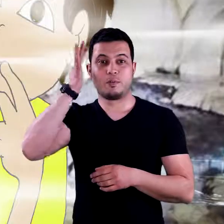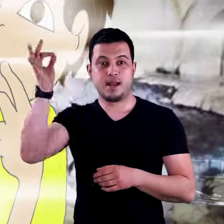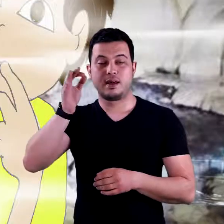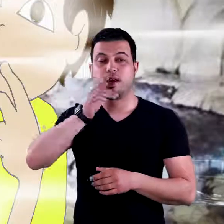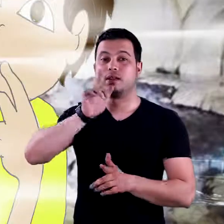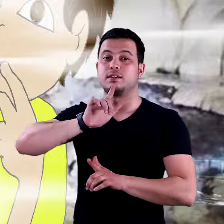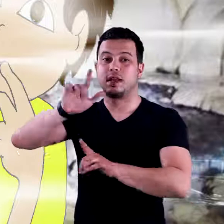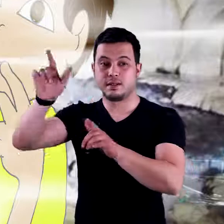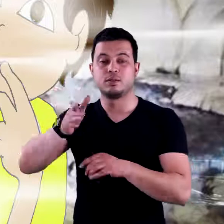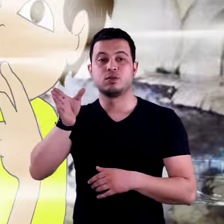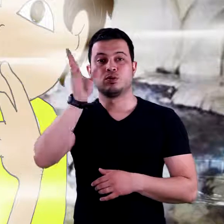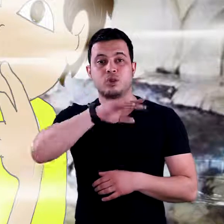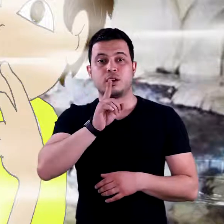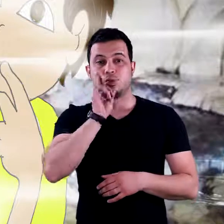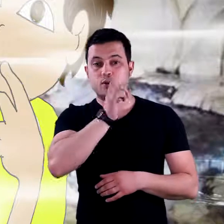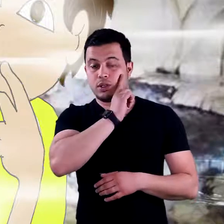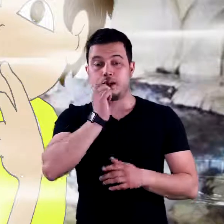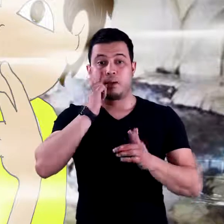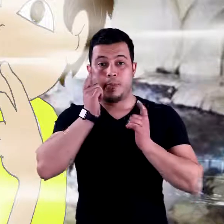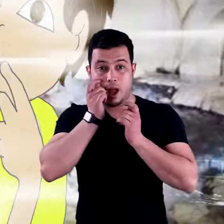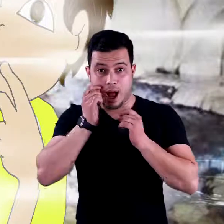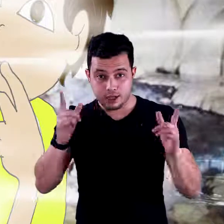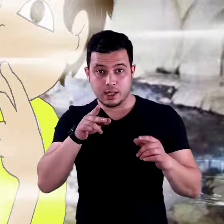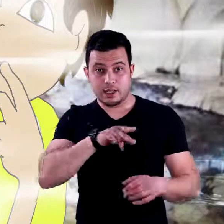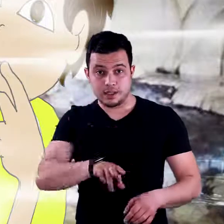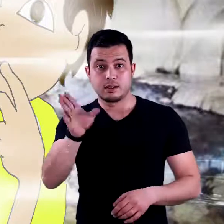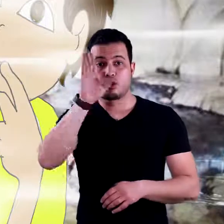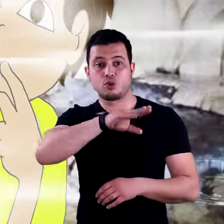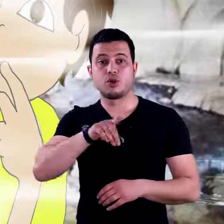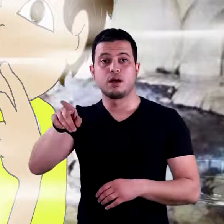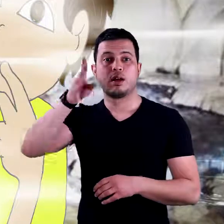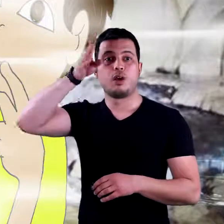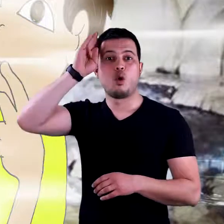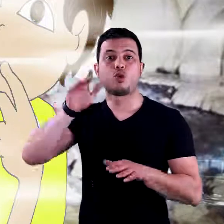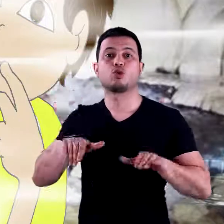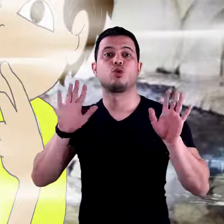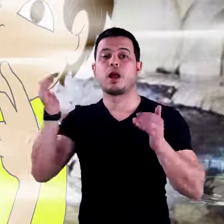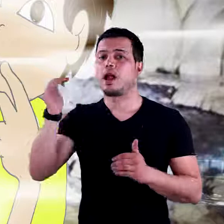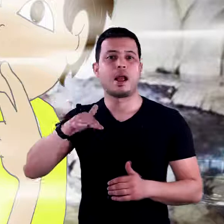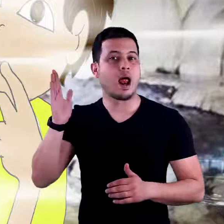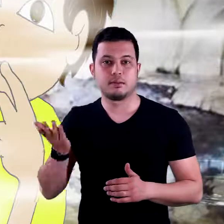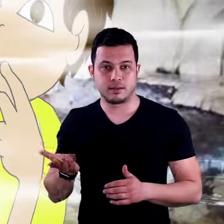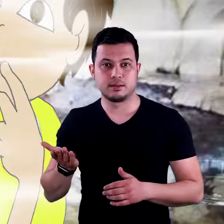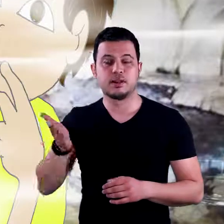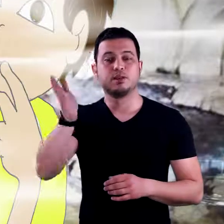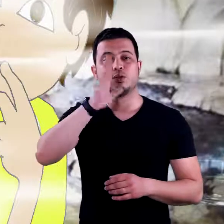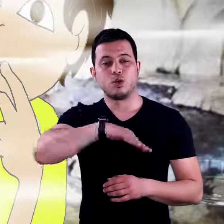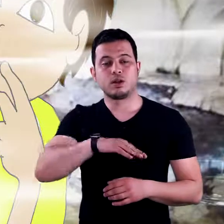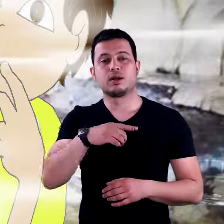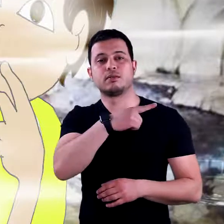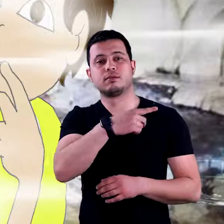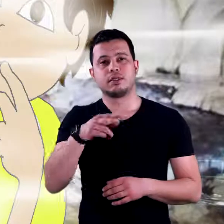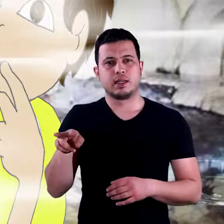Ancak Bilge Horoz gözlerini açtıklarında yanlarında değildi. Gelmemişti. İkisi de